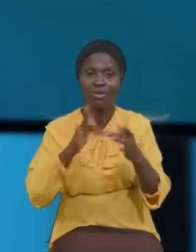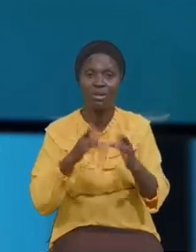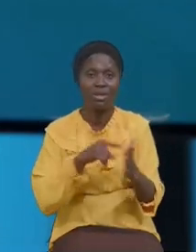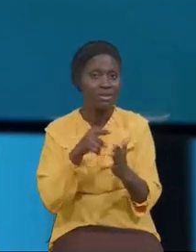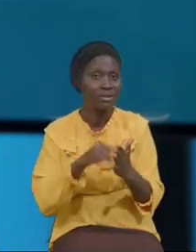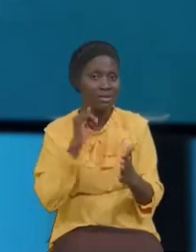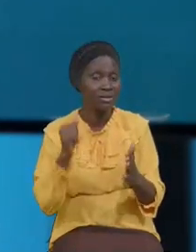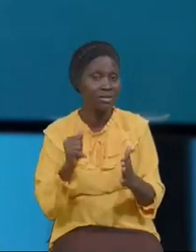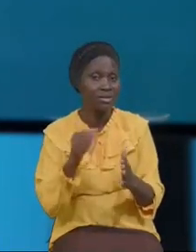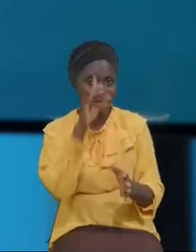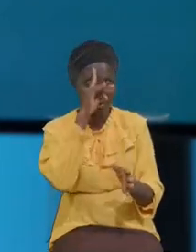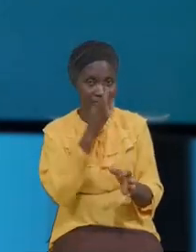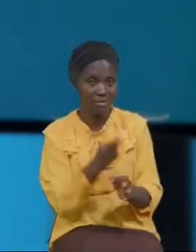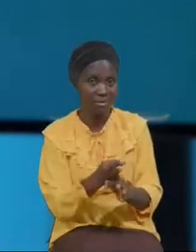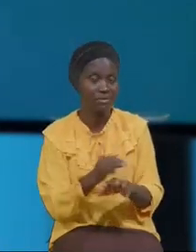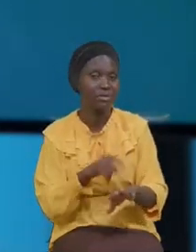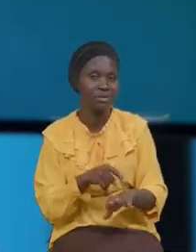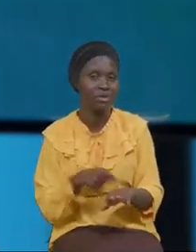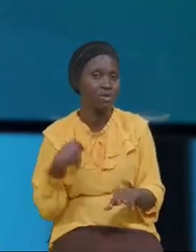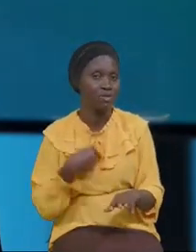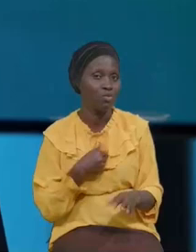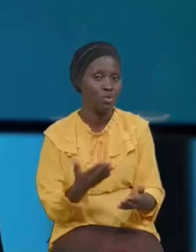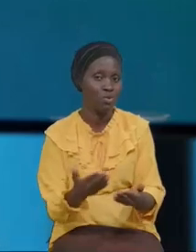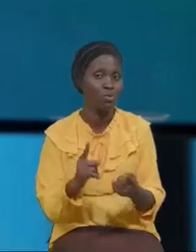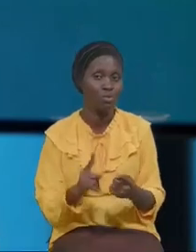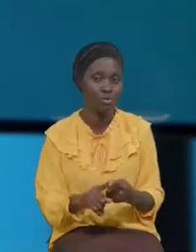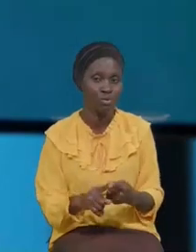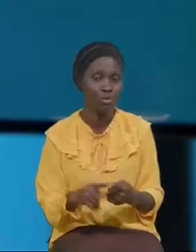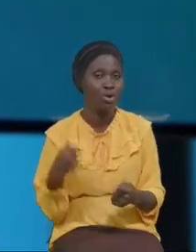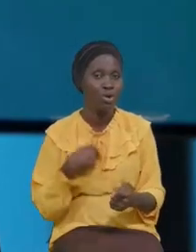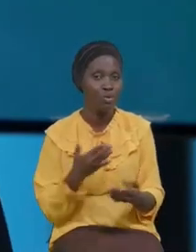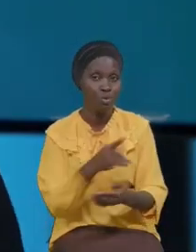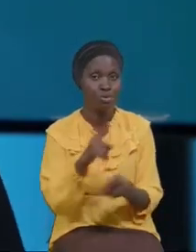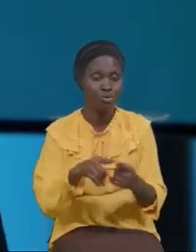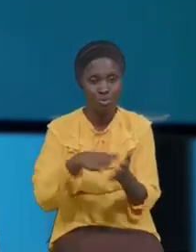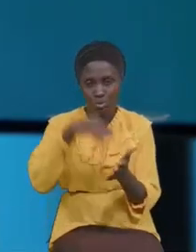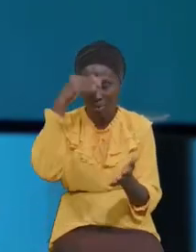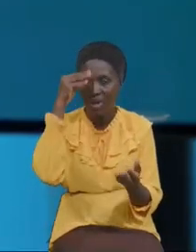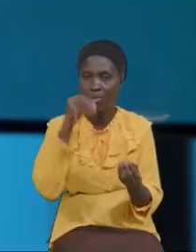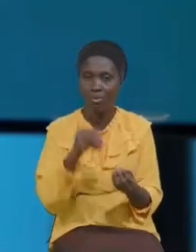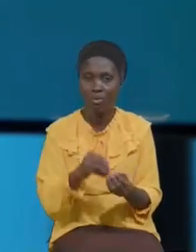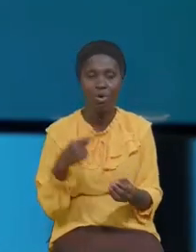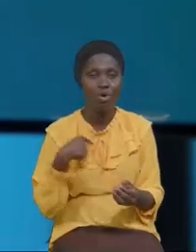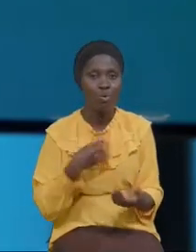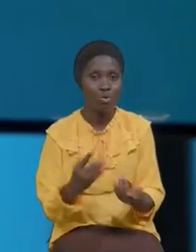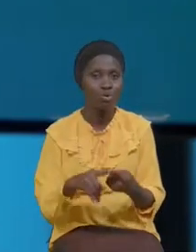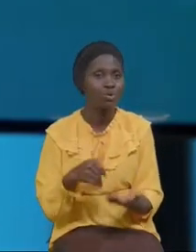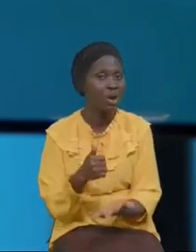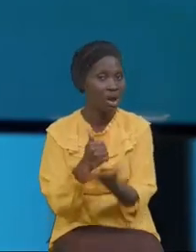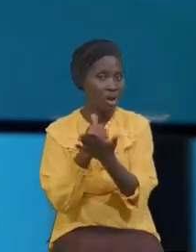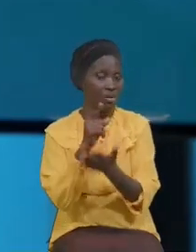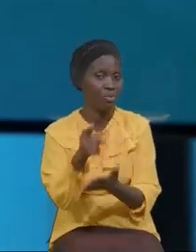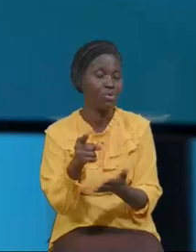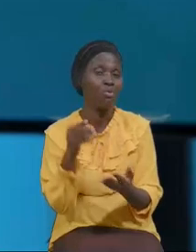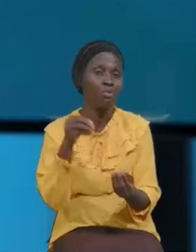ligne, voici le moment critique. Nous voulons vous suivre de près. Nous voulons que vous appreniez plus.